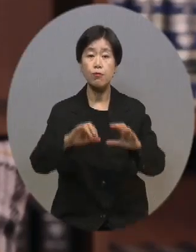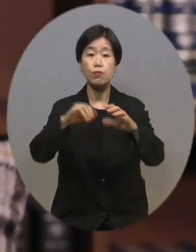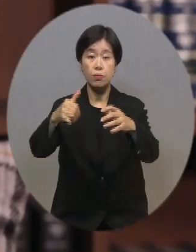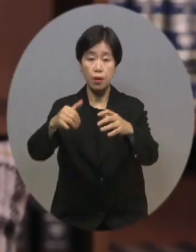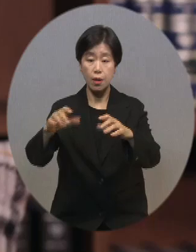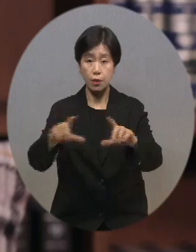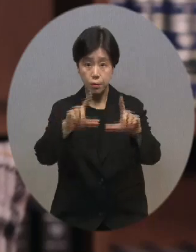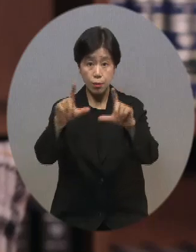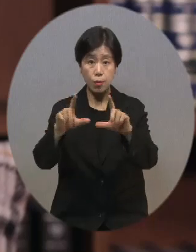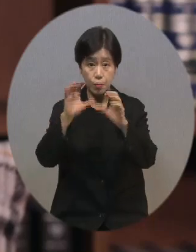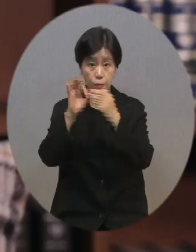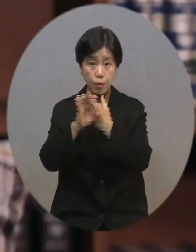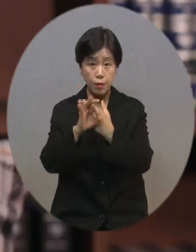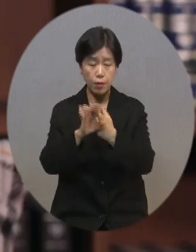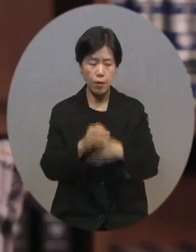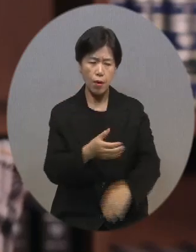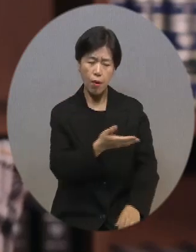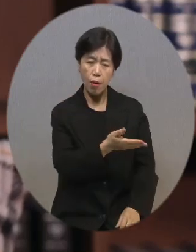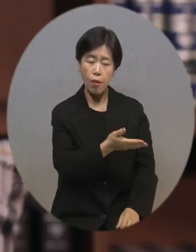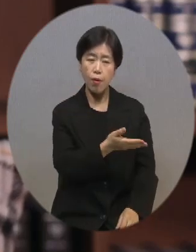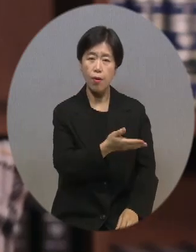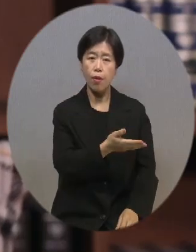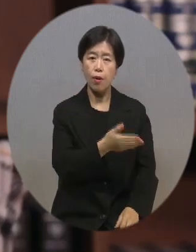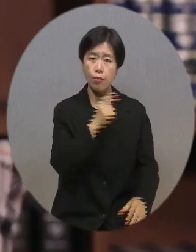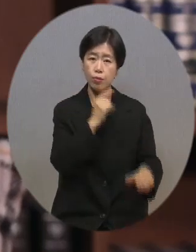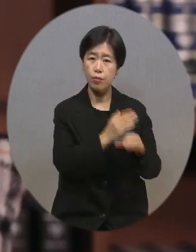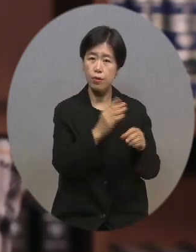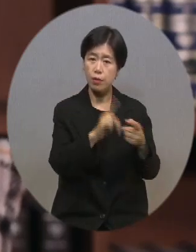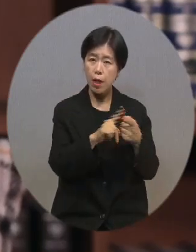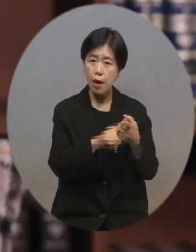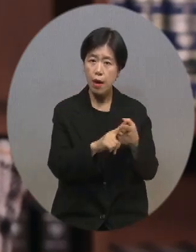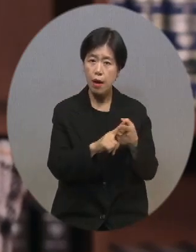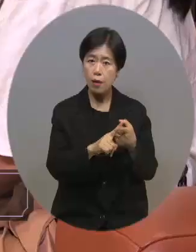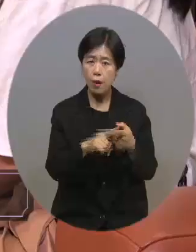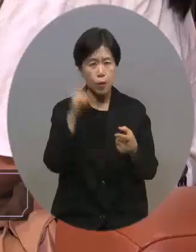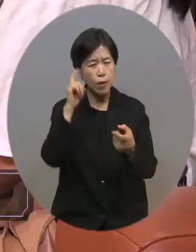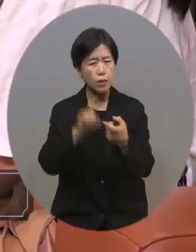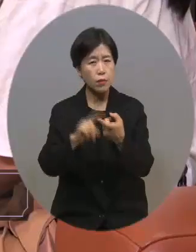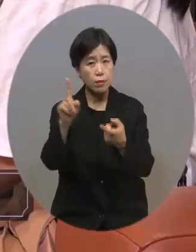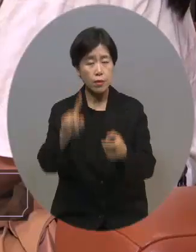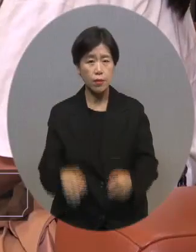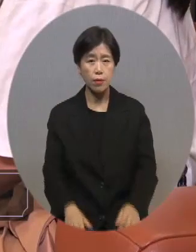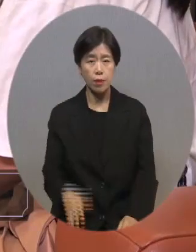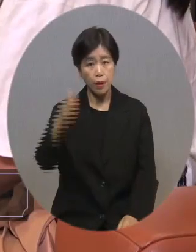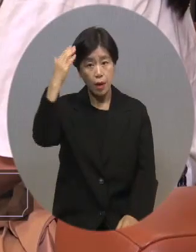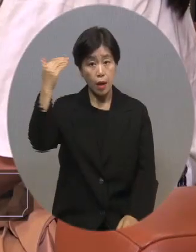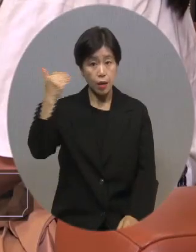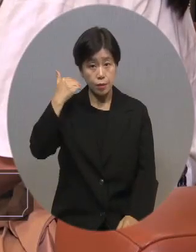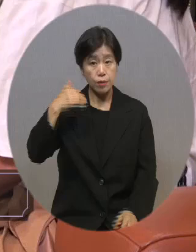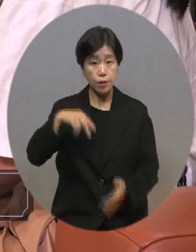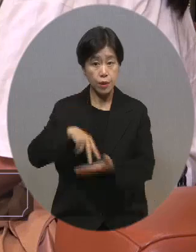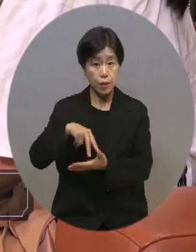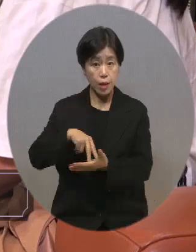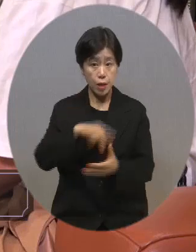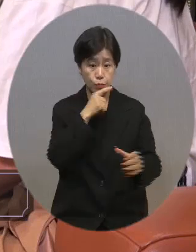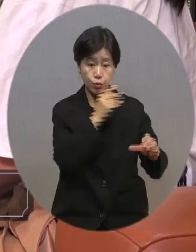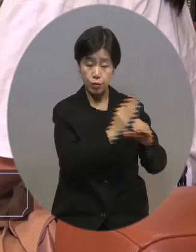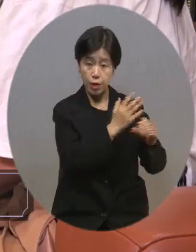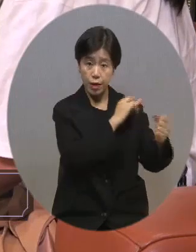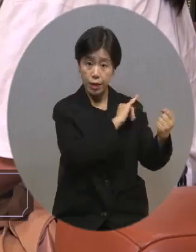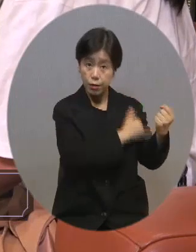바라보고 있고 또 거기에 대해서 북한은 반응이 있는지 궁금한데요. 네, 한국에서는 북한 인권이 되게 어떻게